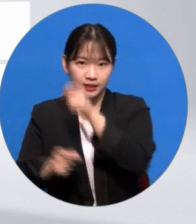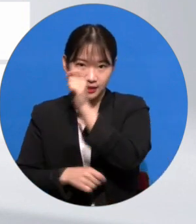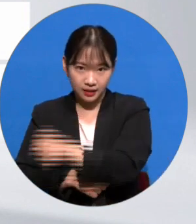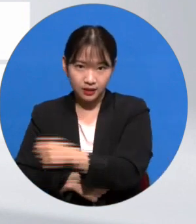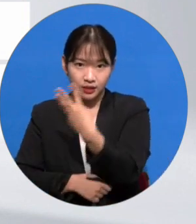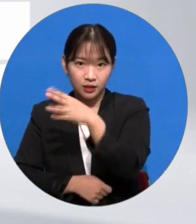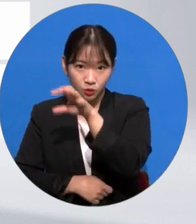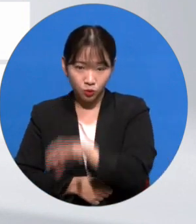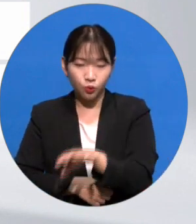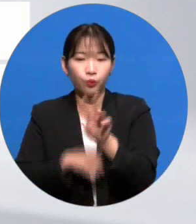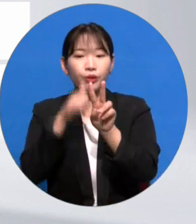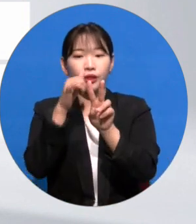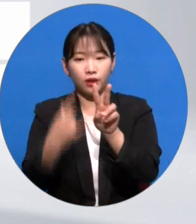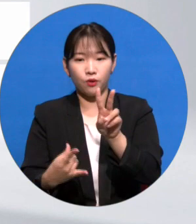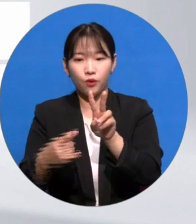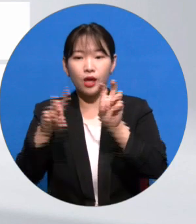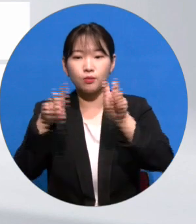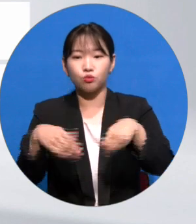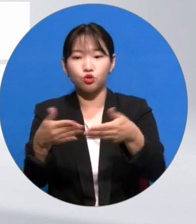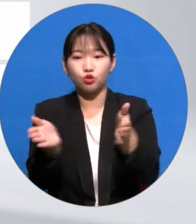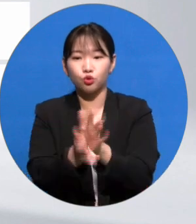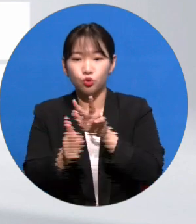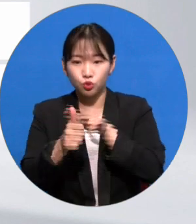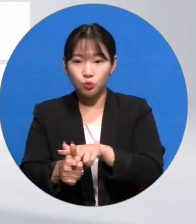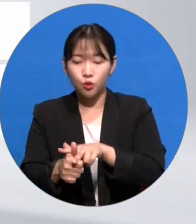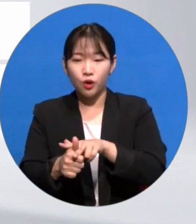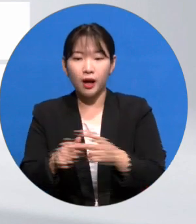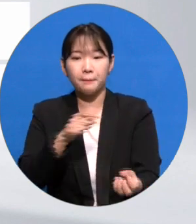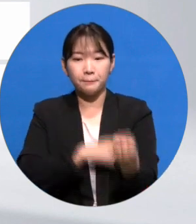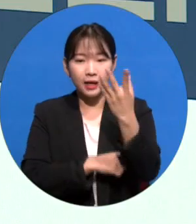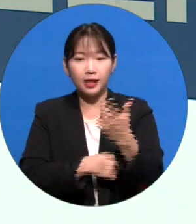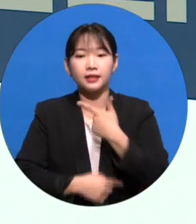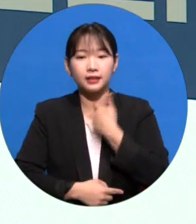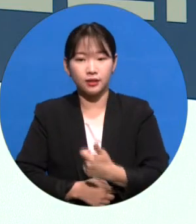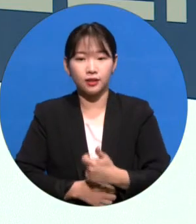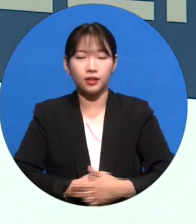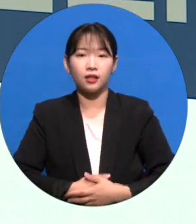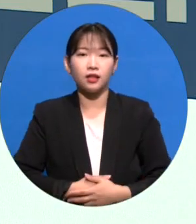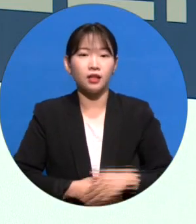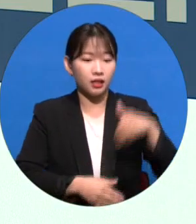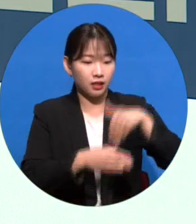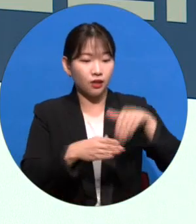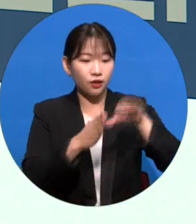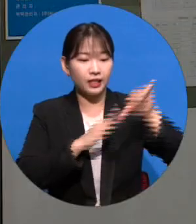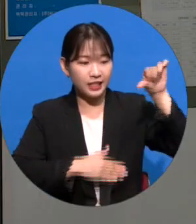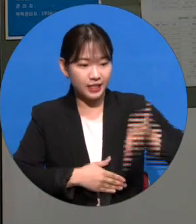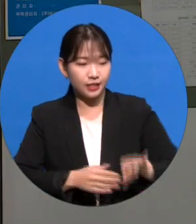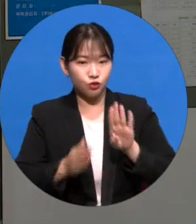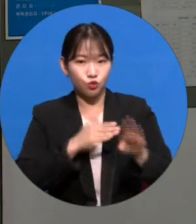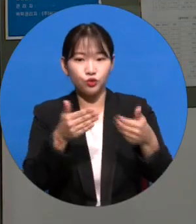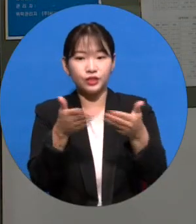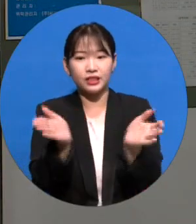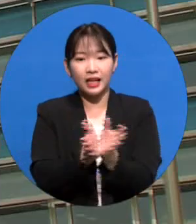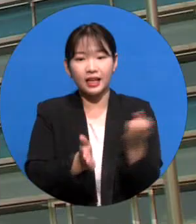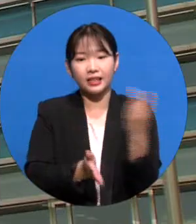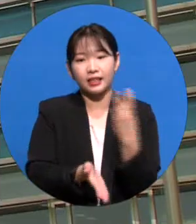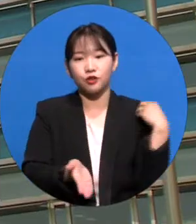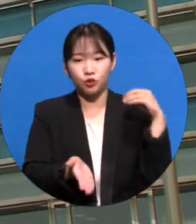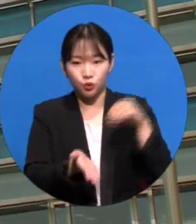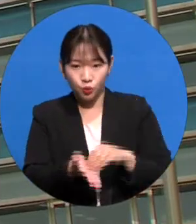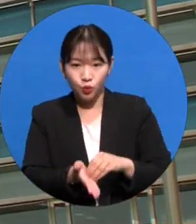장성은 두 차례 무소속 후보가 민주당을 꺾었습니다. 선거에서 진 뒤 복당 절차를